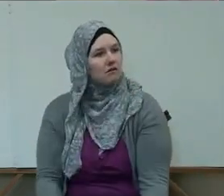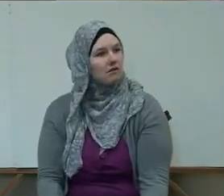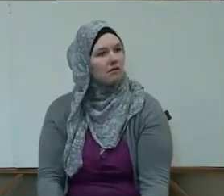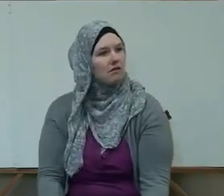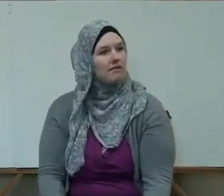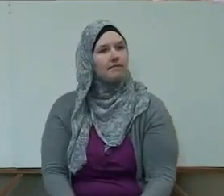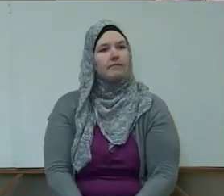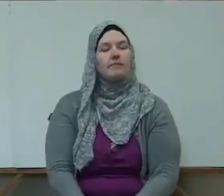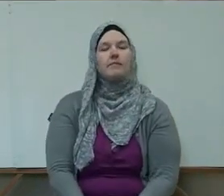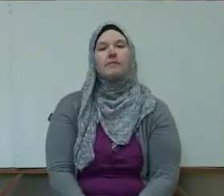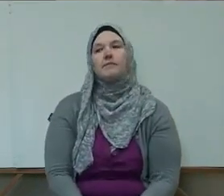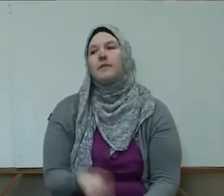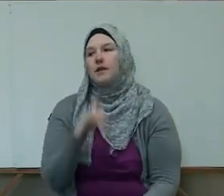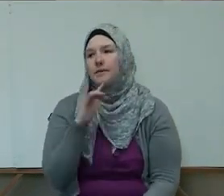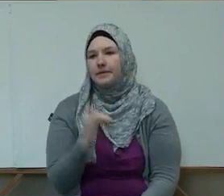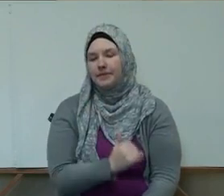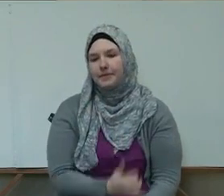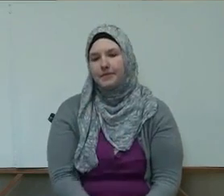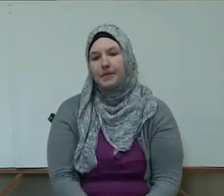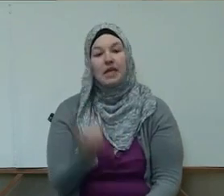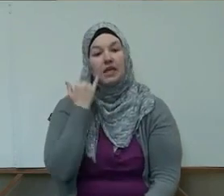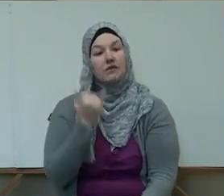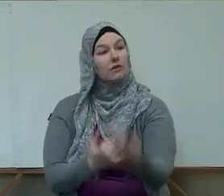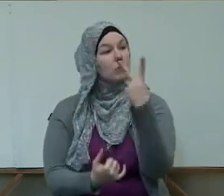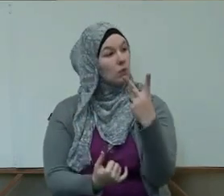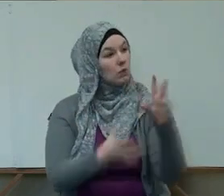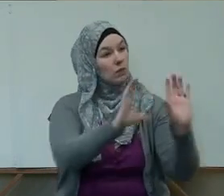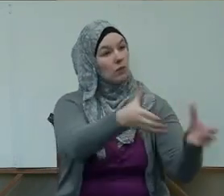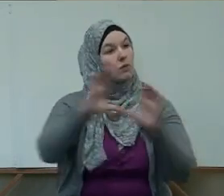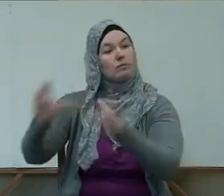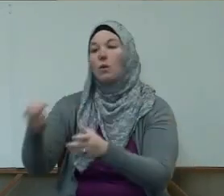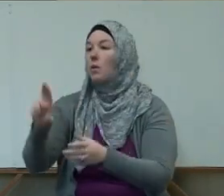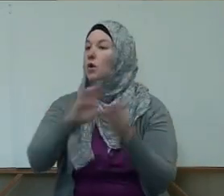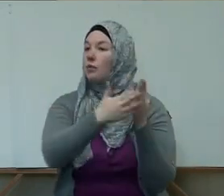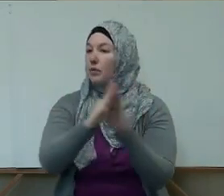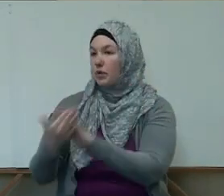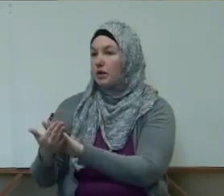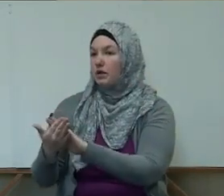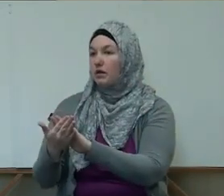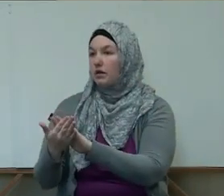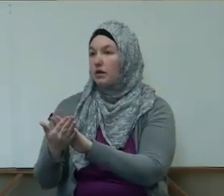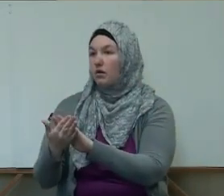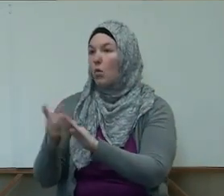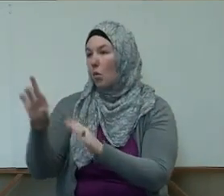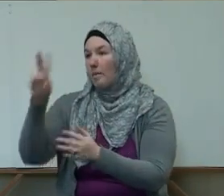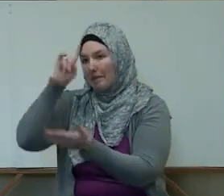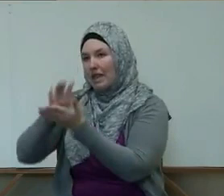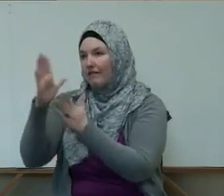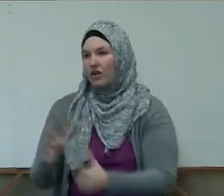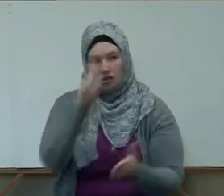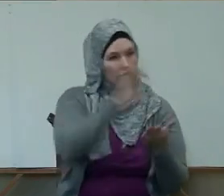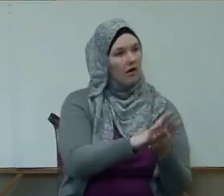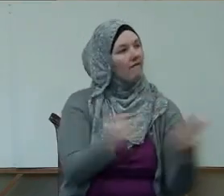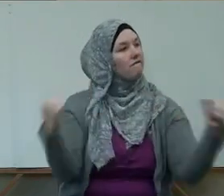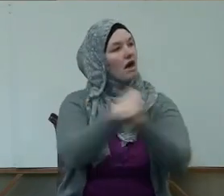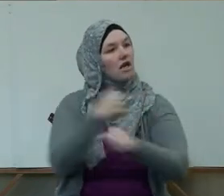وَأَقْسِطُوا إِنَّ اللَّهَ يُحِبُّ الْمُقْسِطِينَ. If two groups or two communities of Muslims or believers fight against